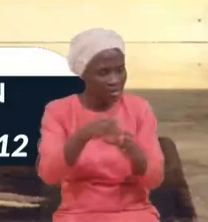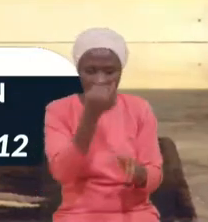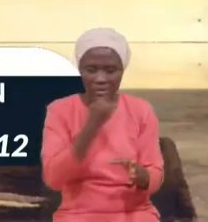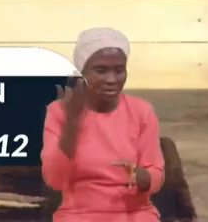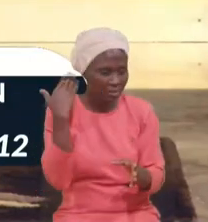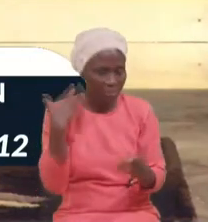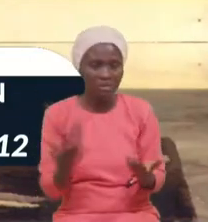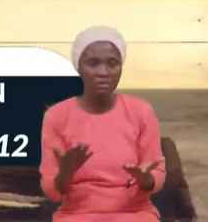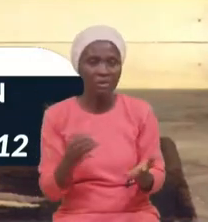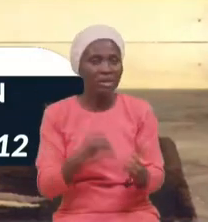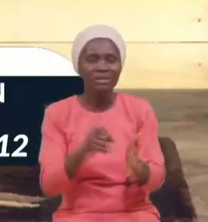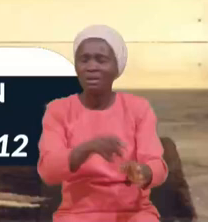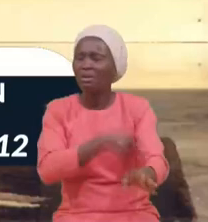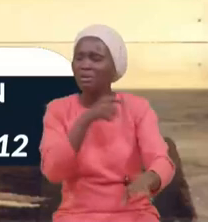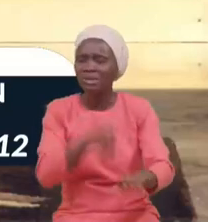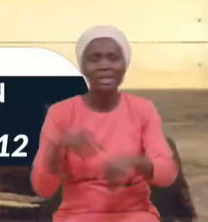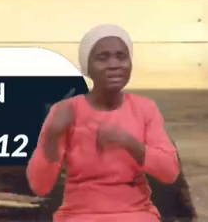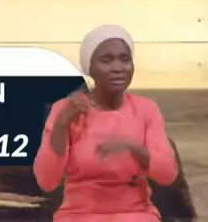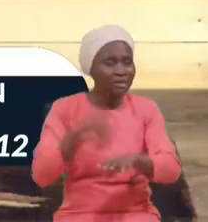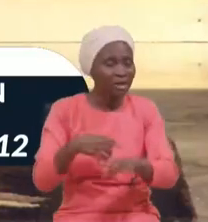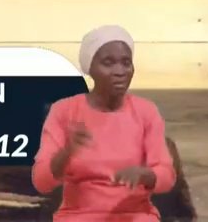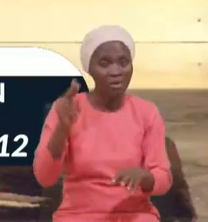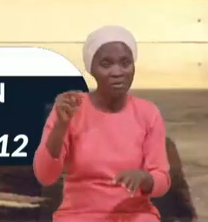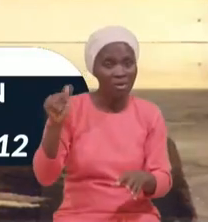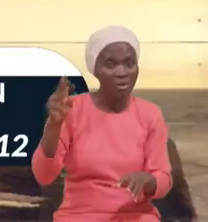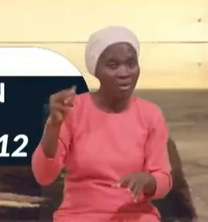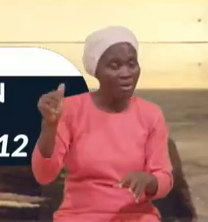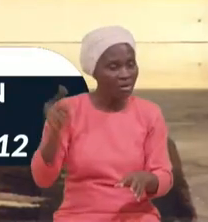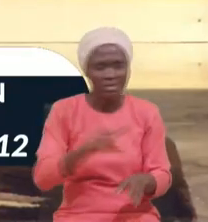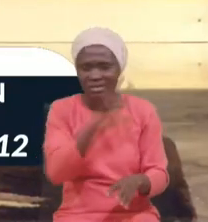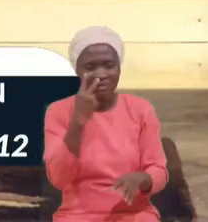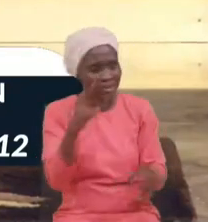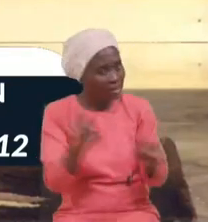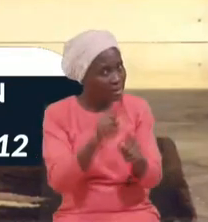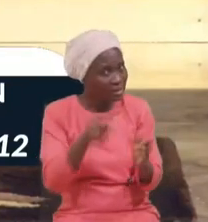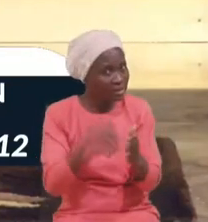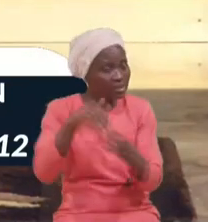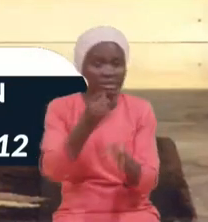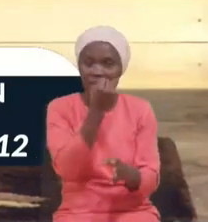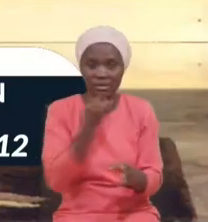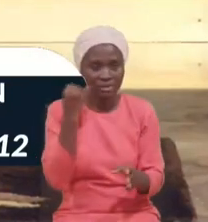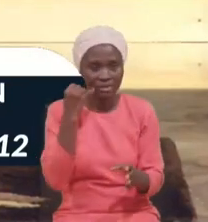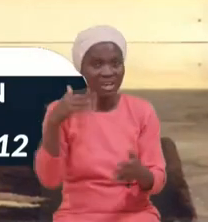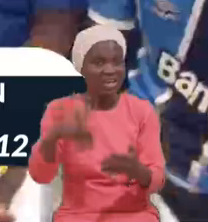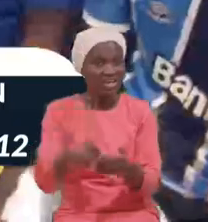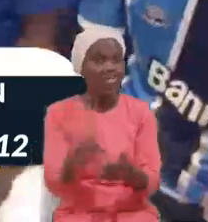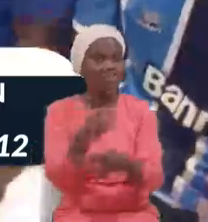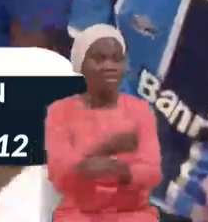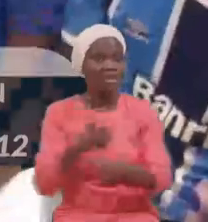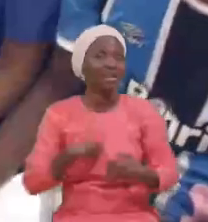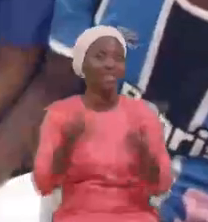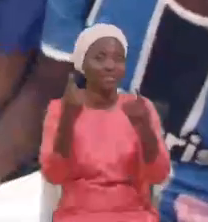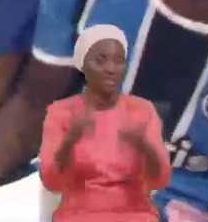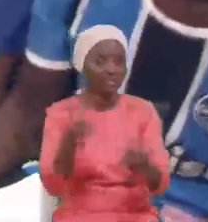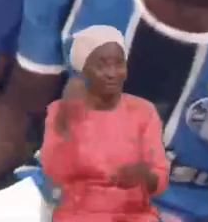n'a jamais été vue en Israël. Ce fut un fort longtemps depuis le temps de Naaman. Pareille chose ne s'est vue en Israël. Un